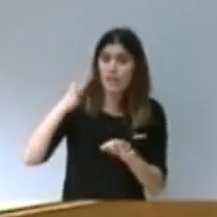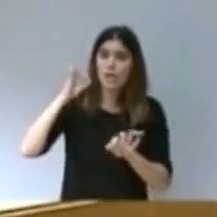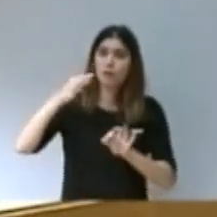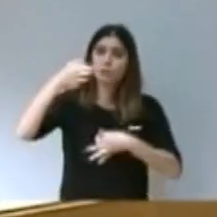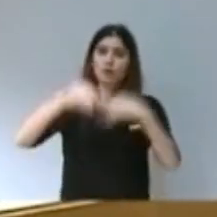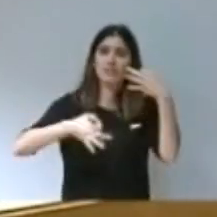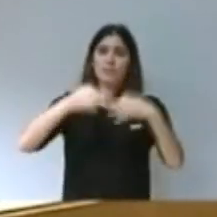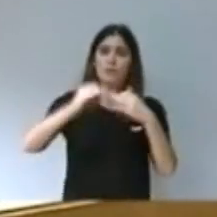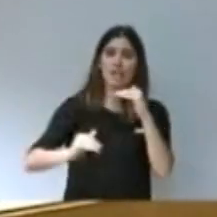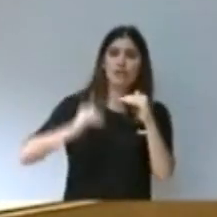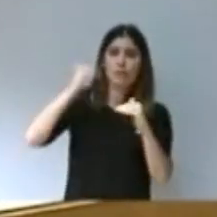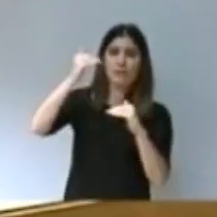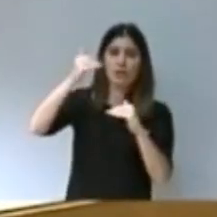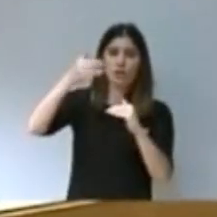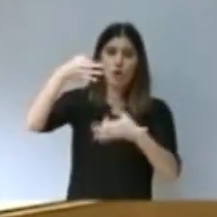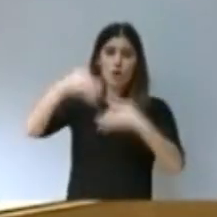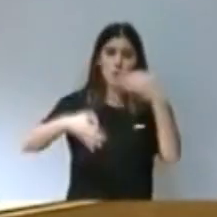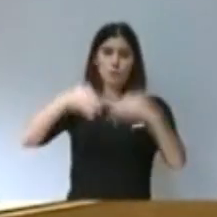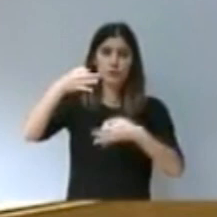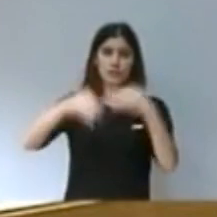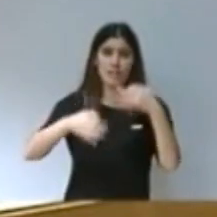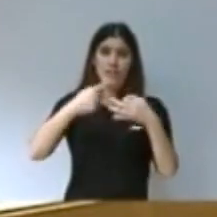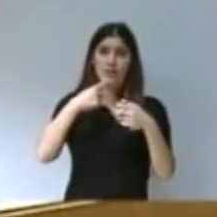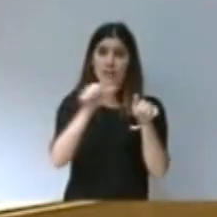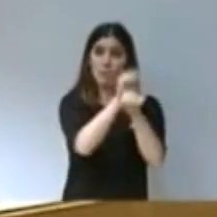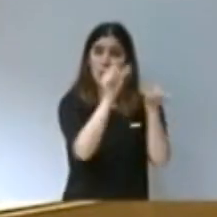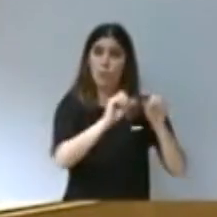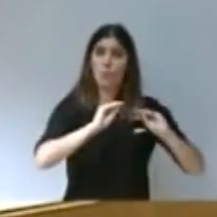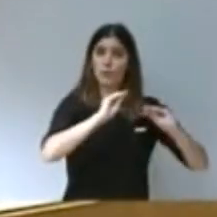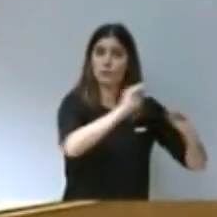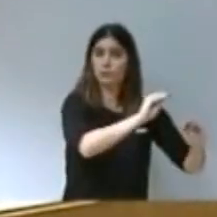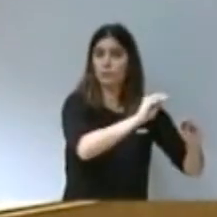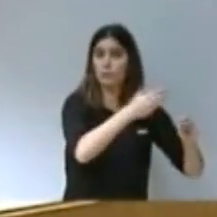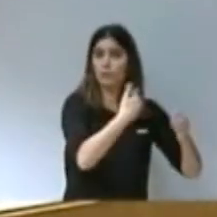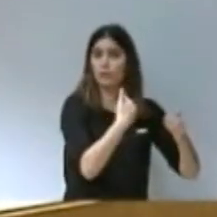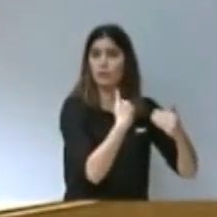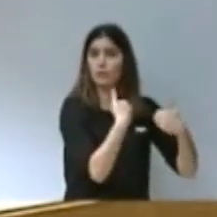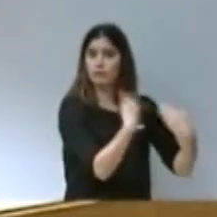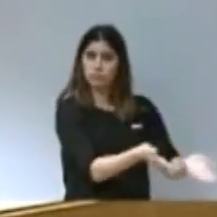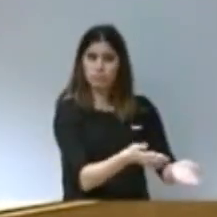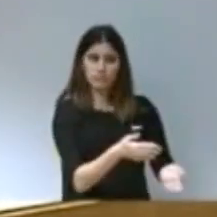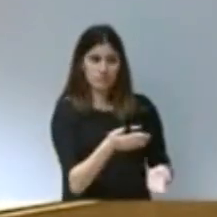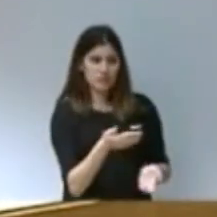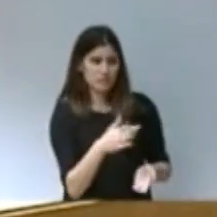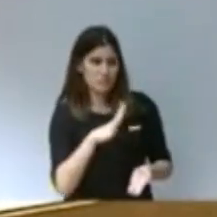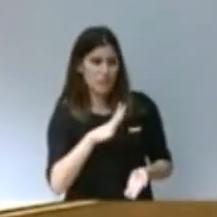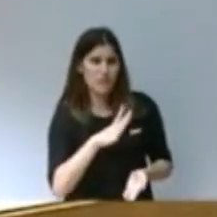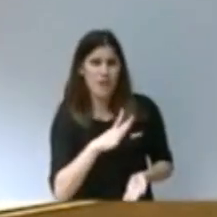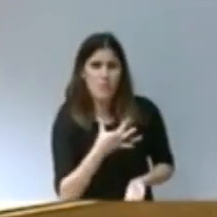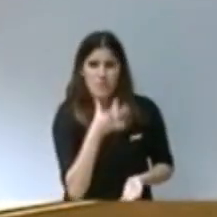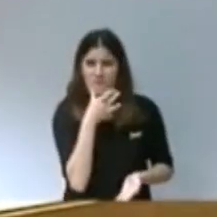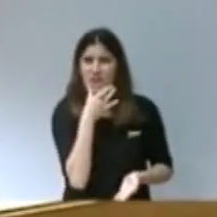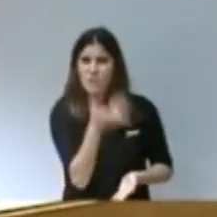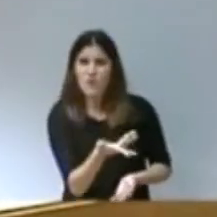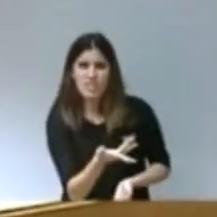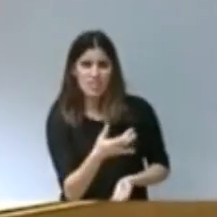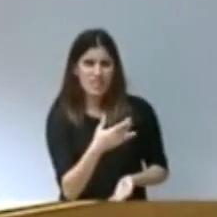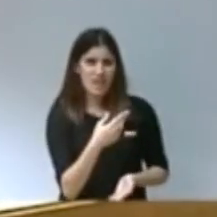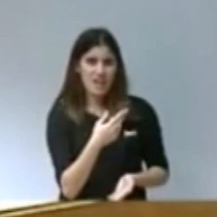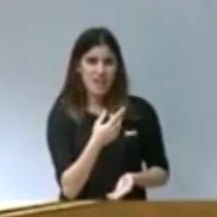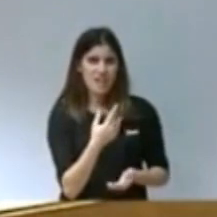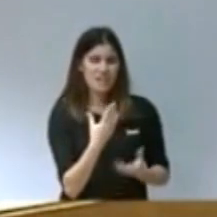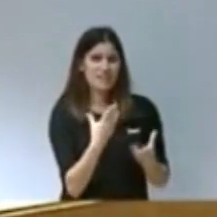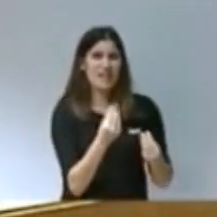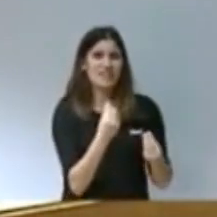que el Tribunal Superior de Justícia tombara el model que vostès posaren en marxa. Com se pot ser tan cínica?